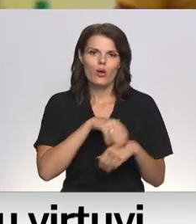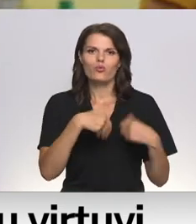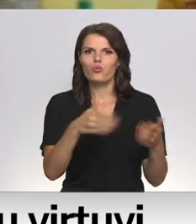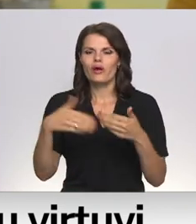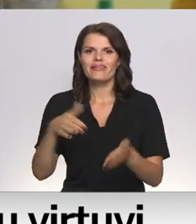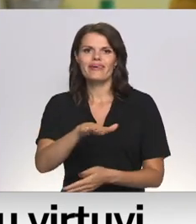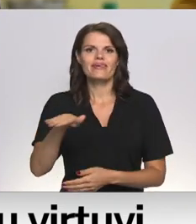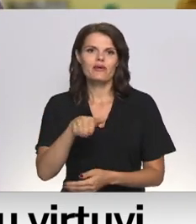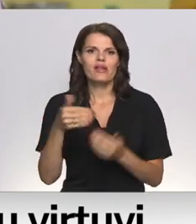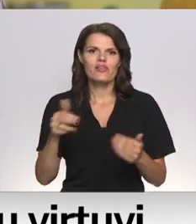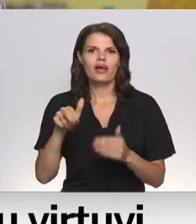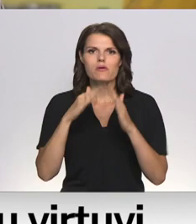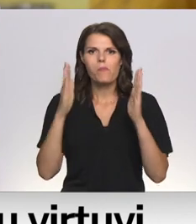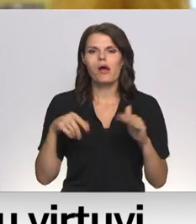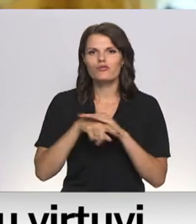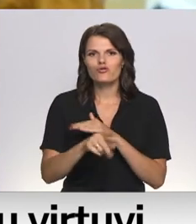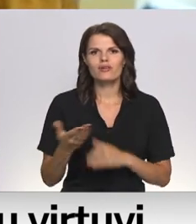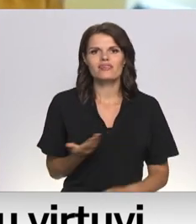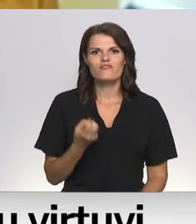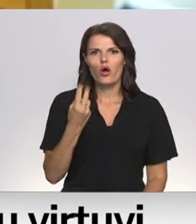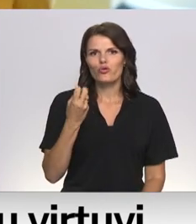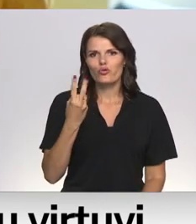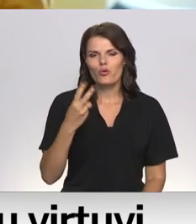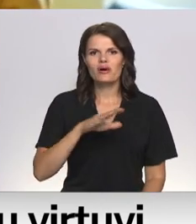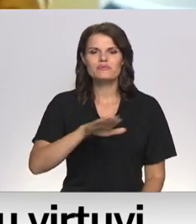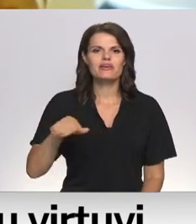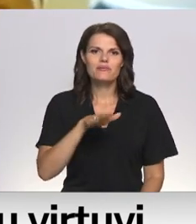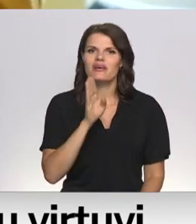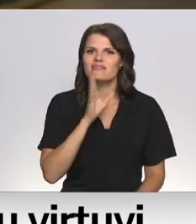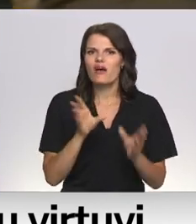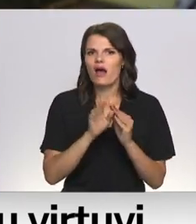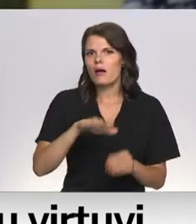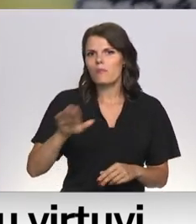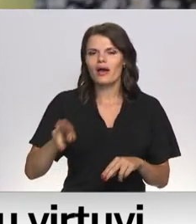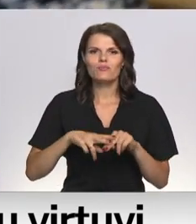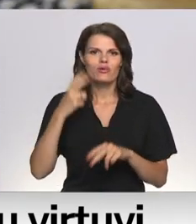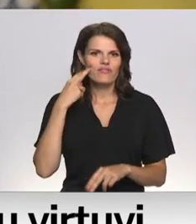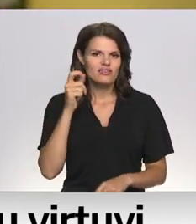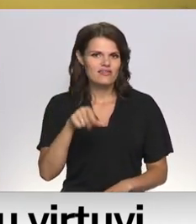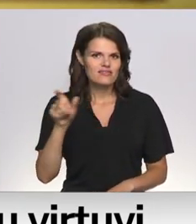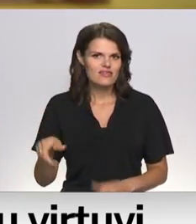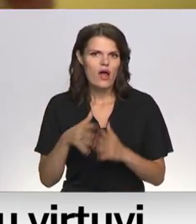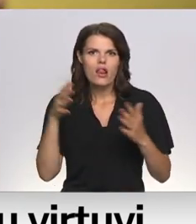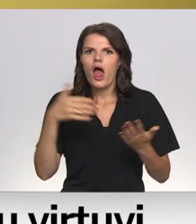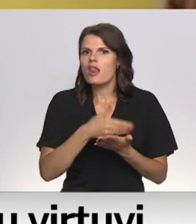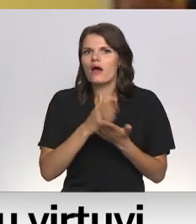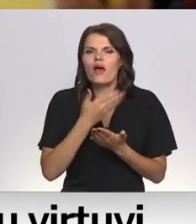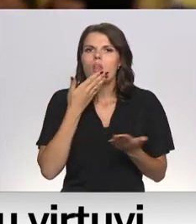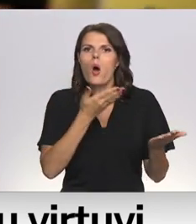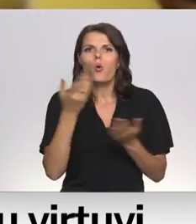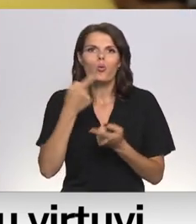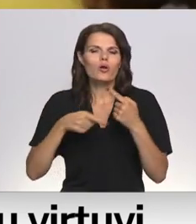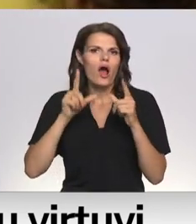Šobrīd pansionātā uzturas 12 ģimenes, sievietes ar bērniem un seņori. Lielākajai daļai nav kur atgriezties, atbraukuši no